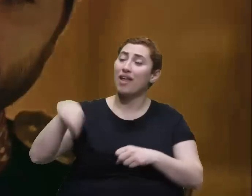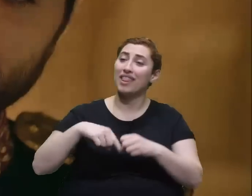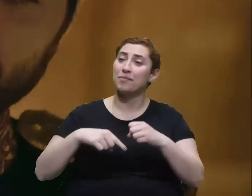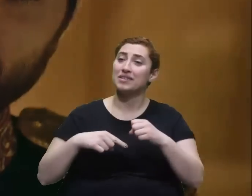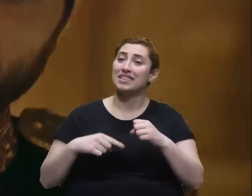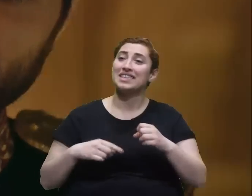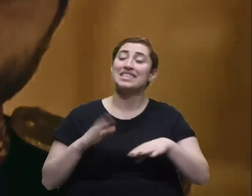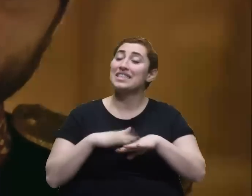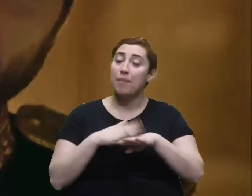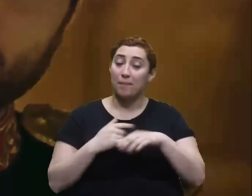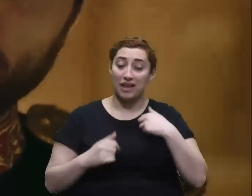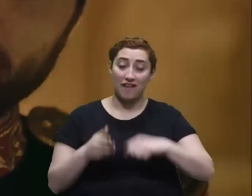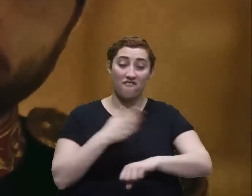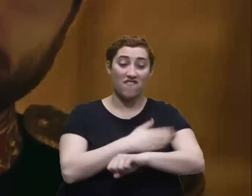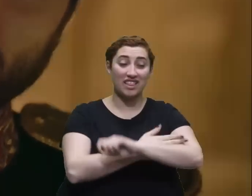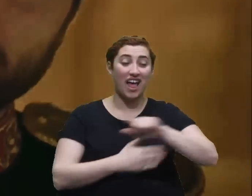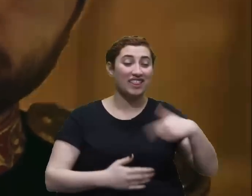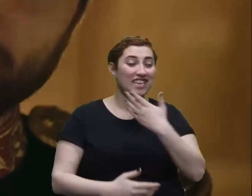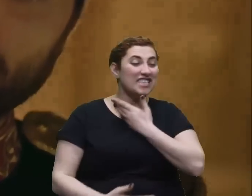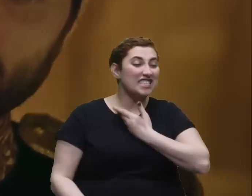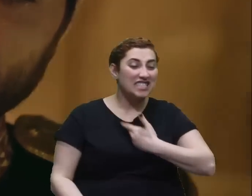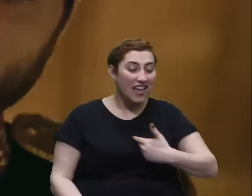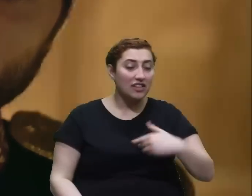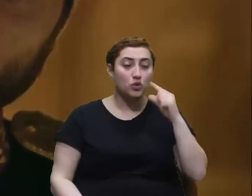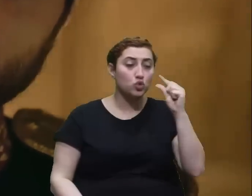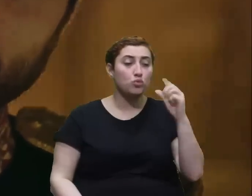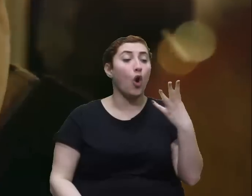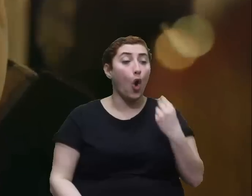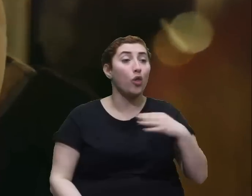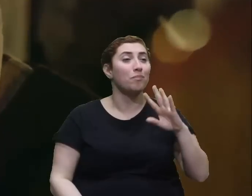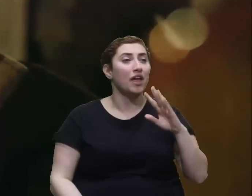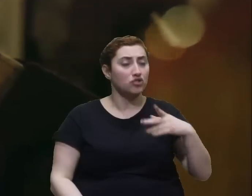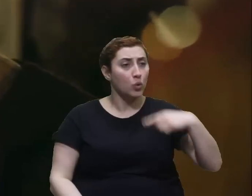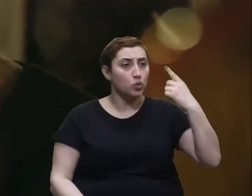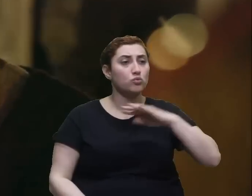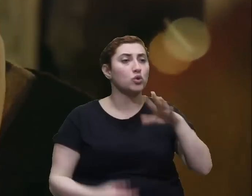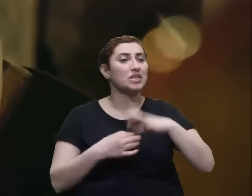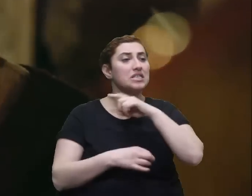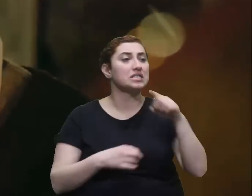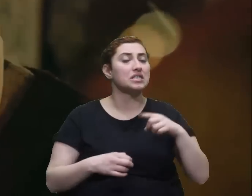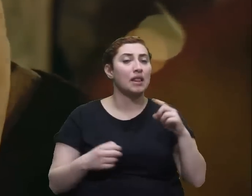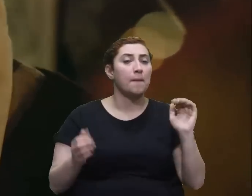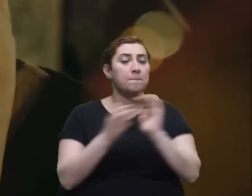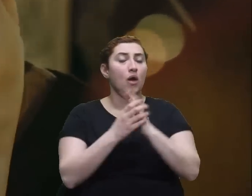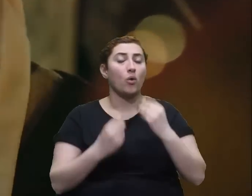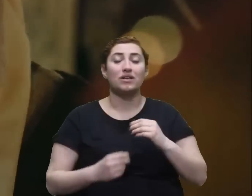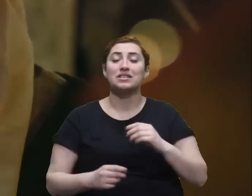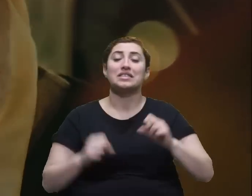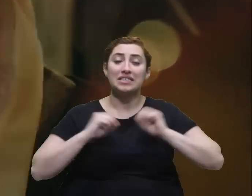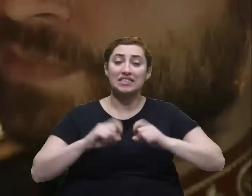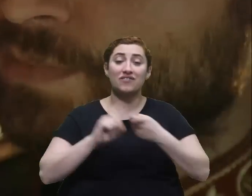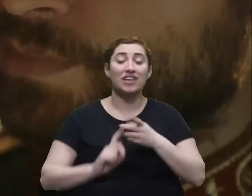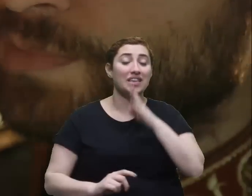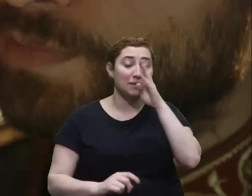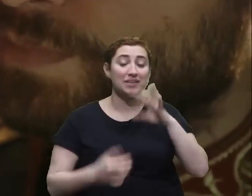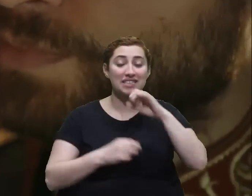maksatlarını vatanseverliğinden şüphe edemeyeceğimiz bir sürü insan alet oluyor. Hırs ve kibir insanı yalnızca zalim